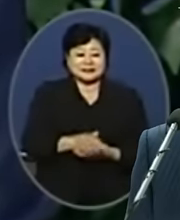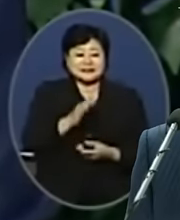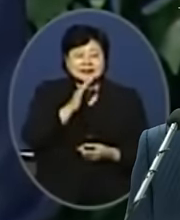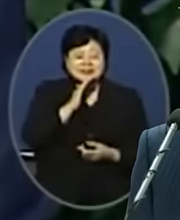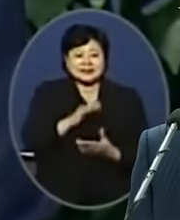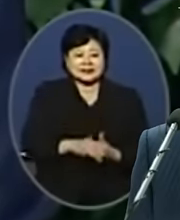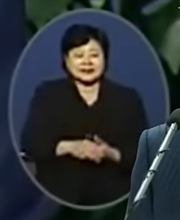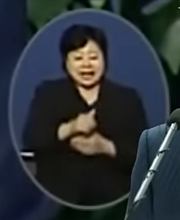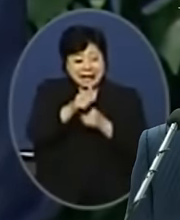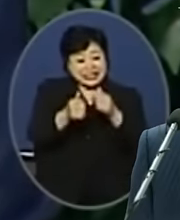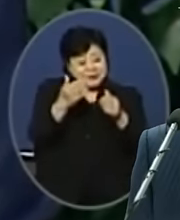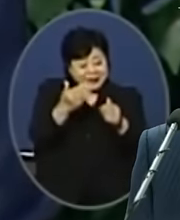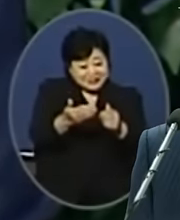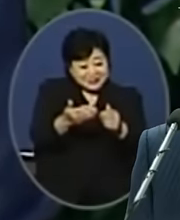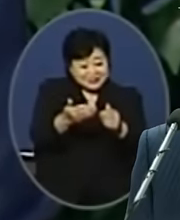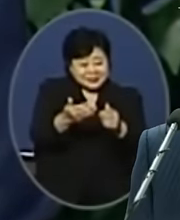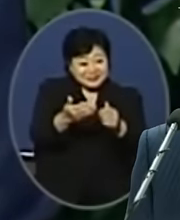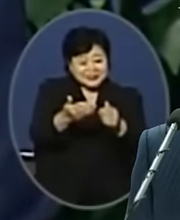그러니까 하나님이